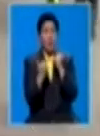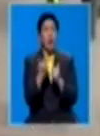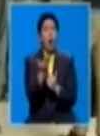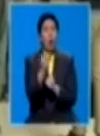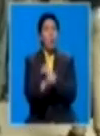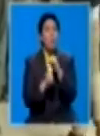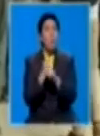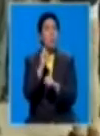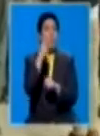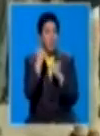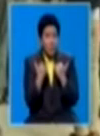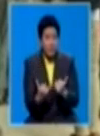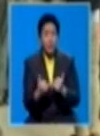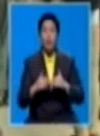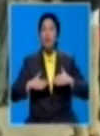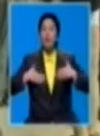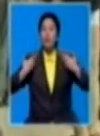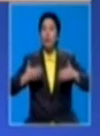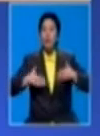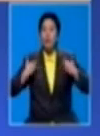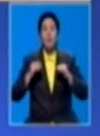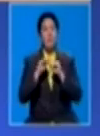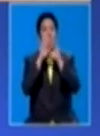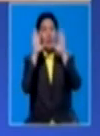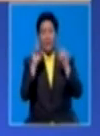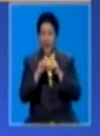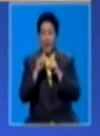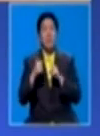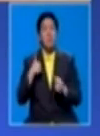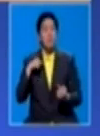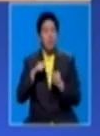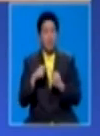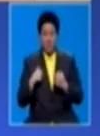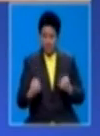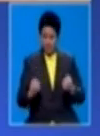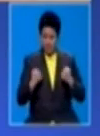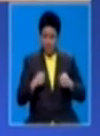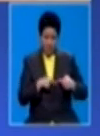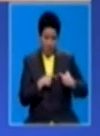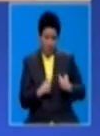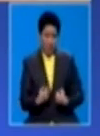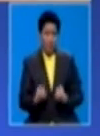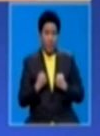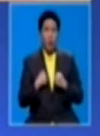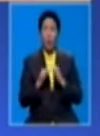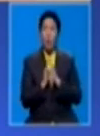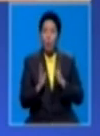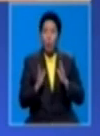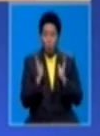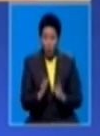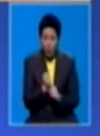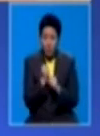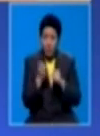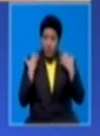ใหม่นี้เป็นปีแห่งความสดชื่นแจ่มใสมีพลังกายมีความหวังมีกำลังใจนะครับขอขอบคุณเจ้าหน้าที่ของรัฐทุกฝ่